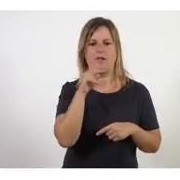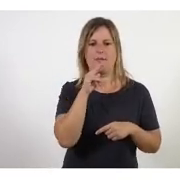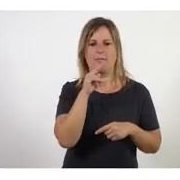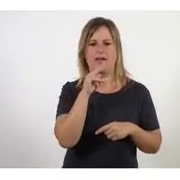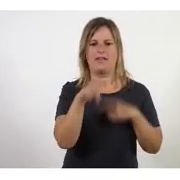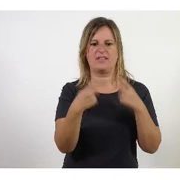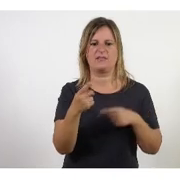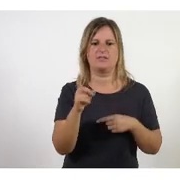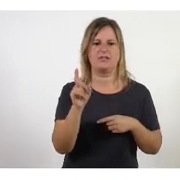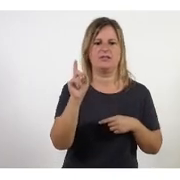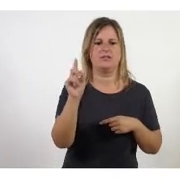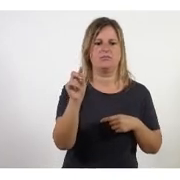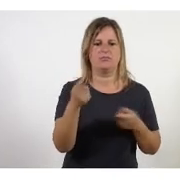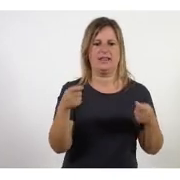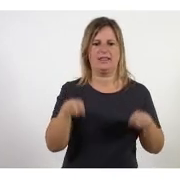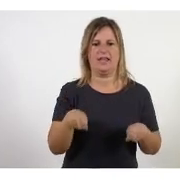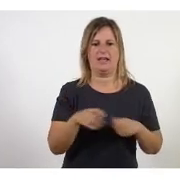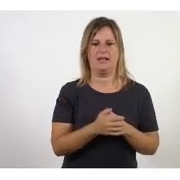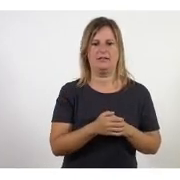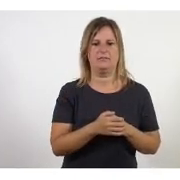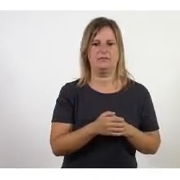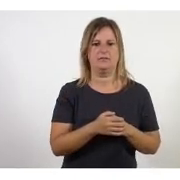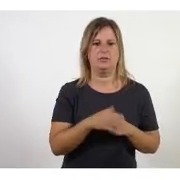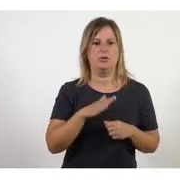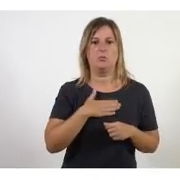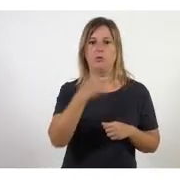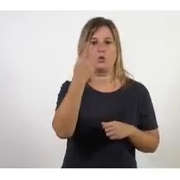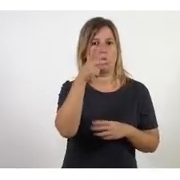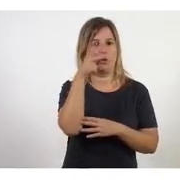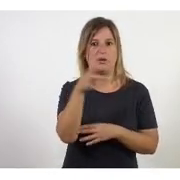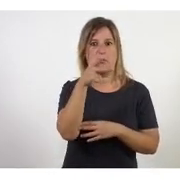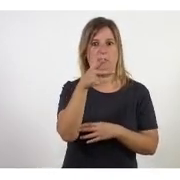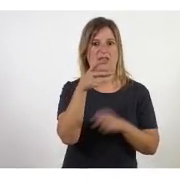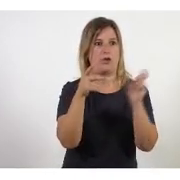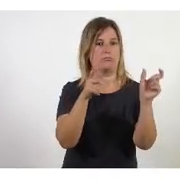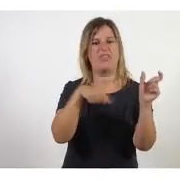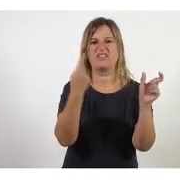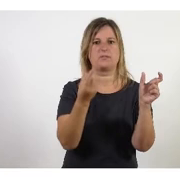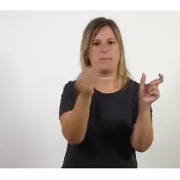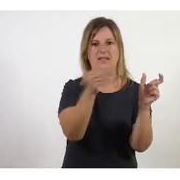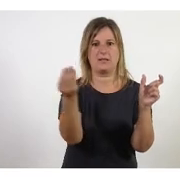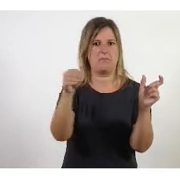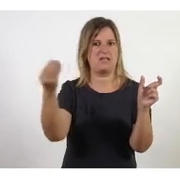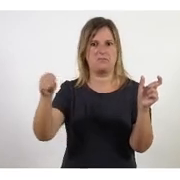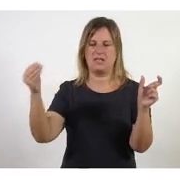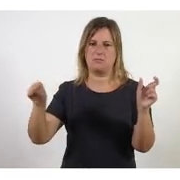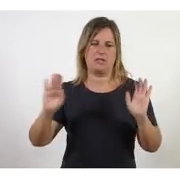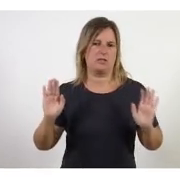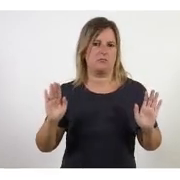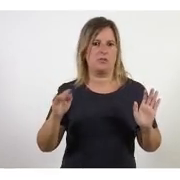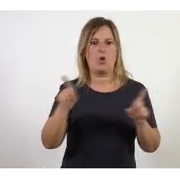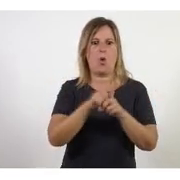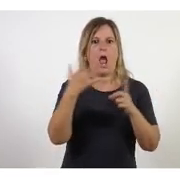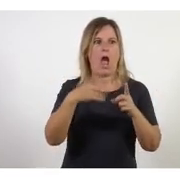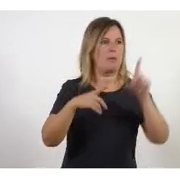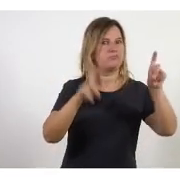aquest vídeo tancat. Pots agafar-ne només un i després anar afegint. No és obligatori, vale? I la decisió que prens ara no t'obliga a